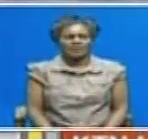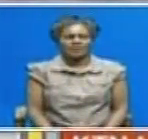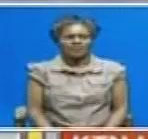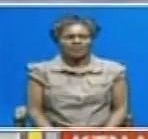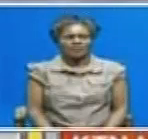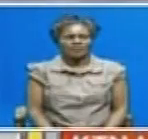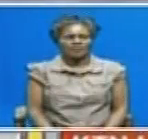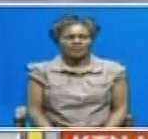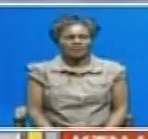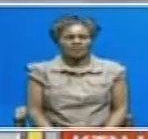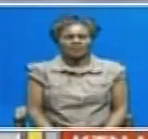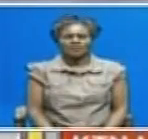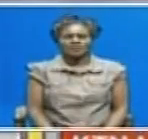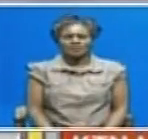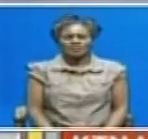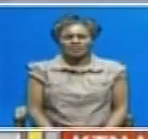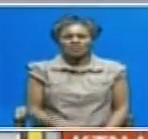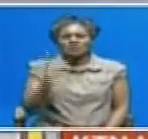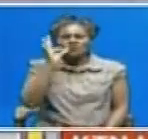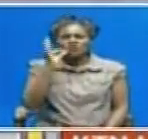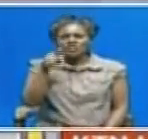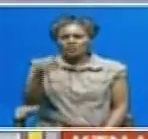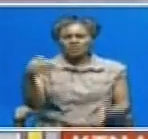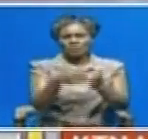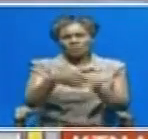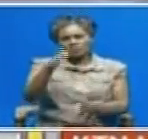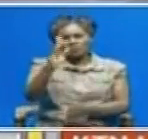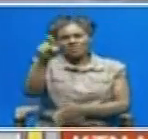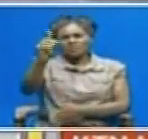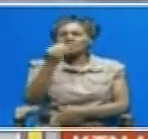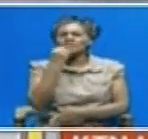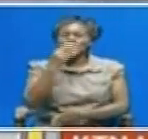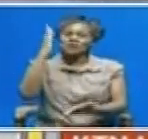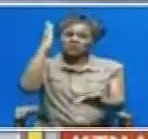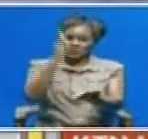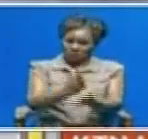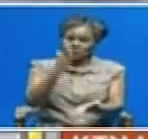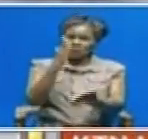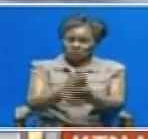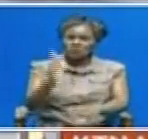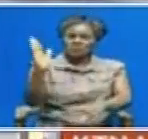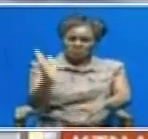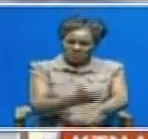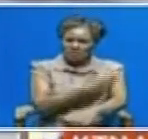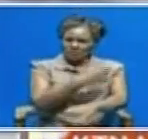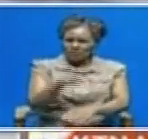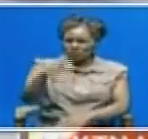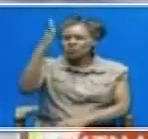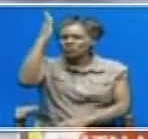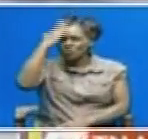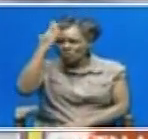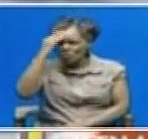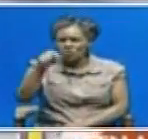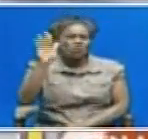Tunda lile walilokatazwa na Mungu alikula. Bila shaka ni kibao ambacho utamtambua mwenyewe